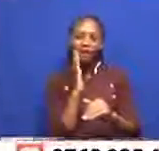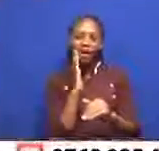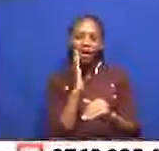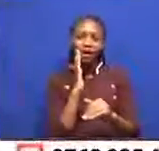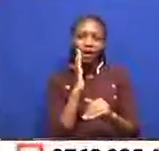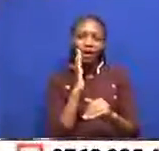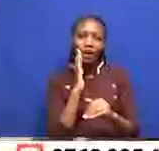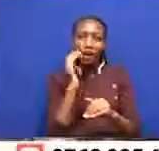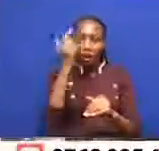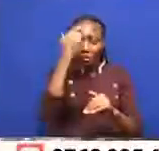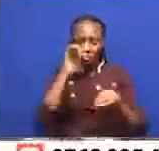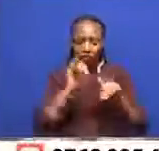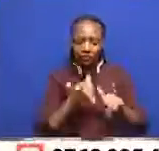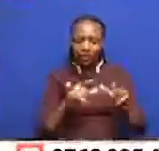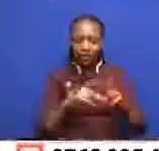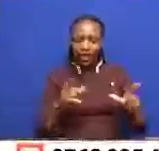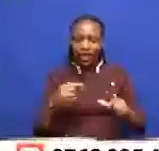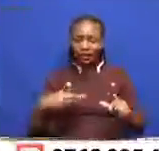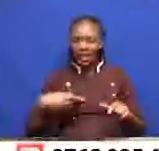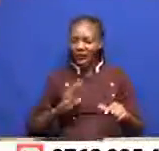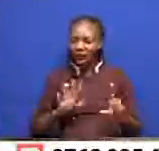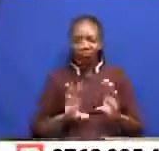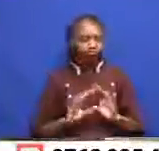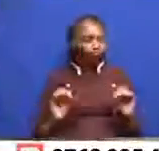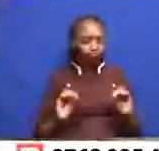ya kukaa katika shamba lisilo lake.